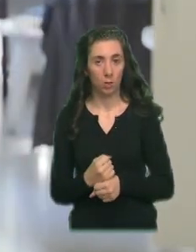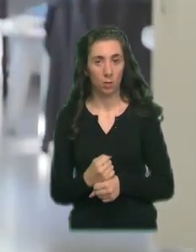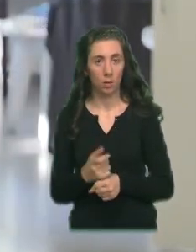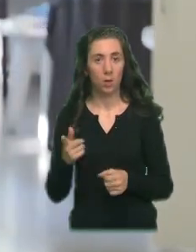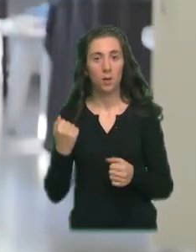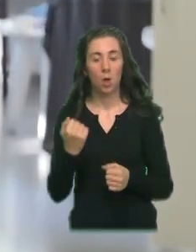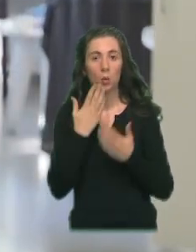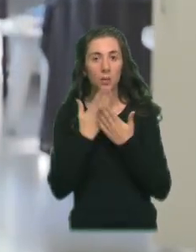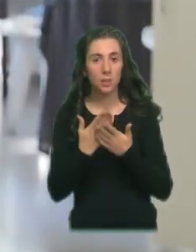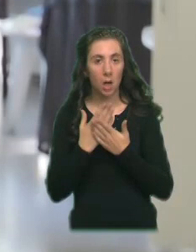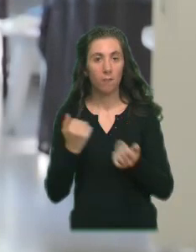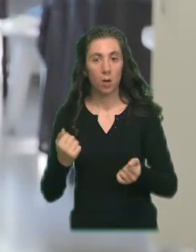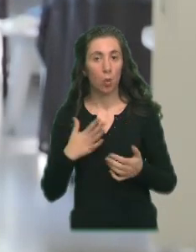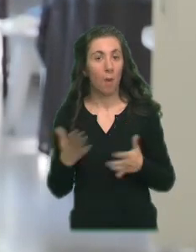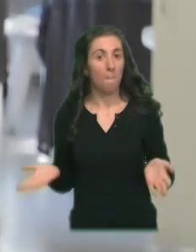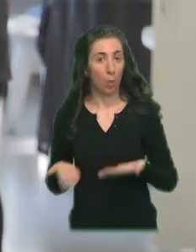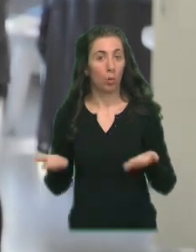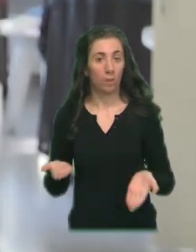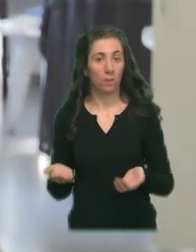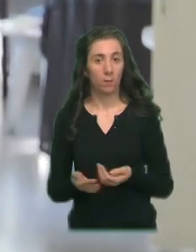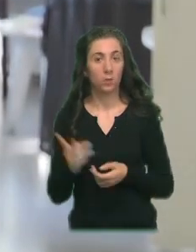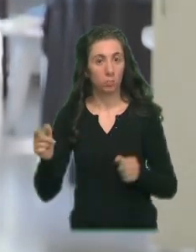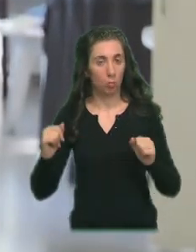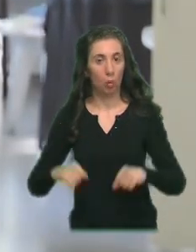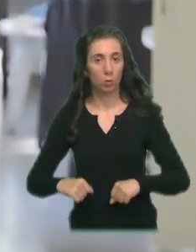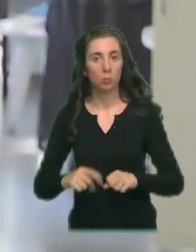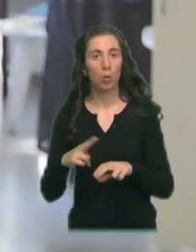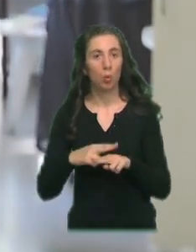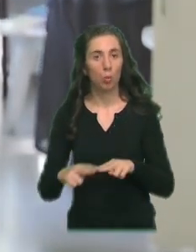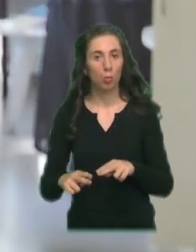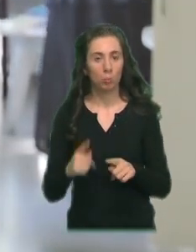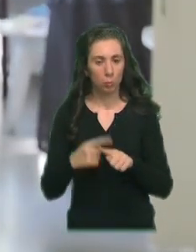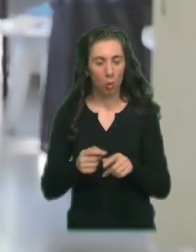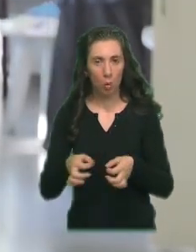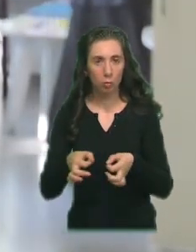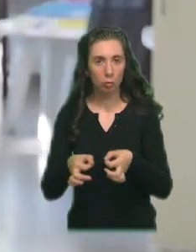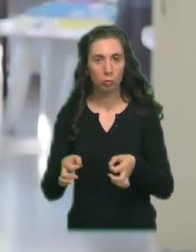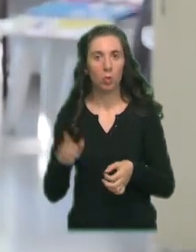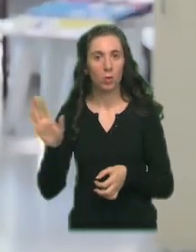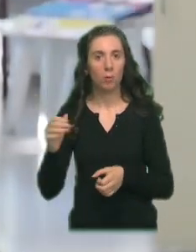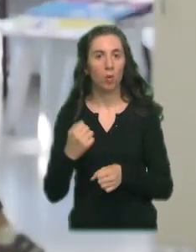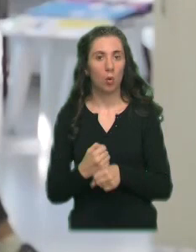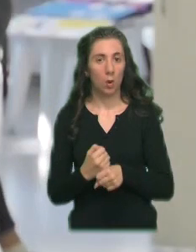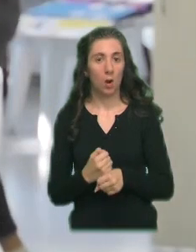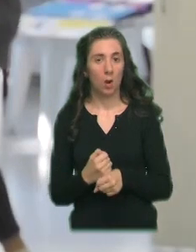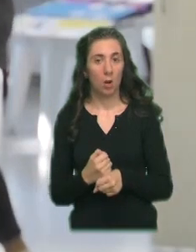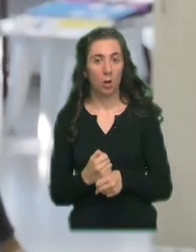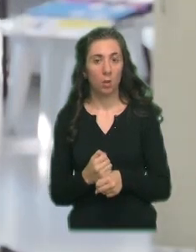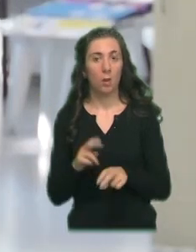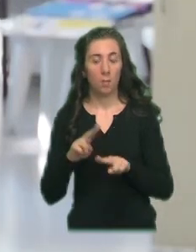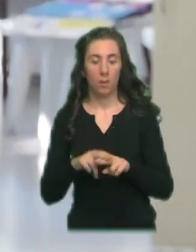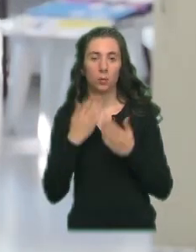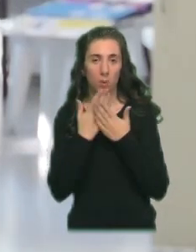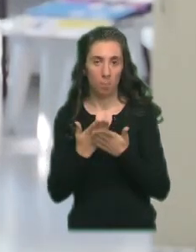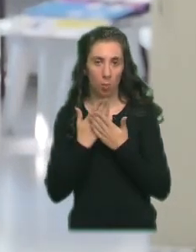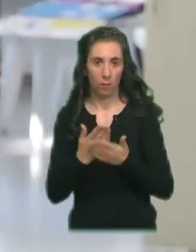je jako zahvalan, motiviran je i ozbiljan, uredan, pedantan, i njegov rad je zaista za